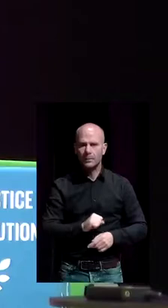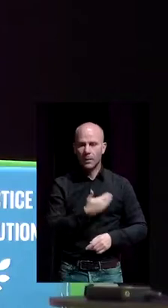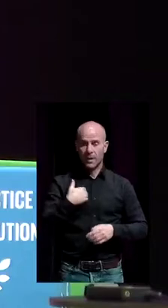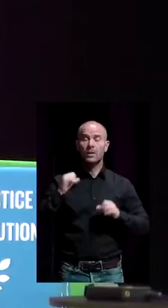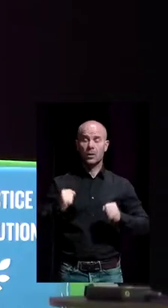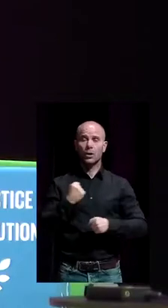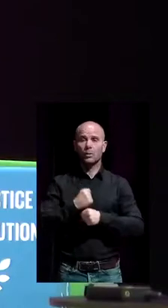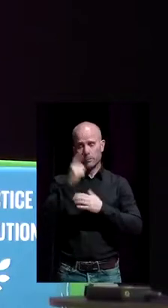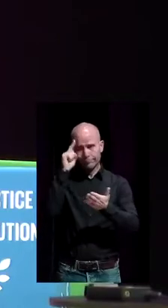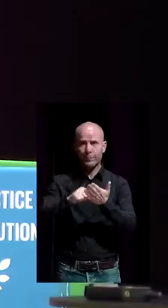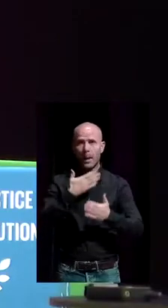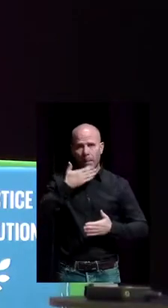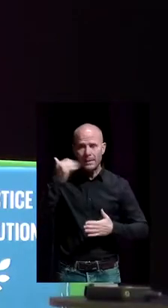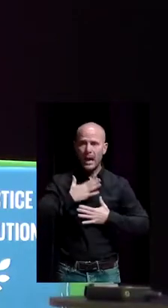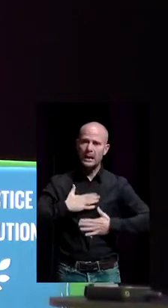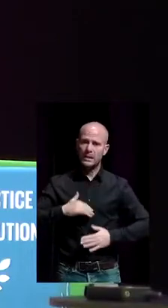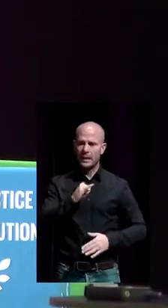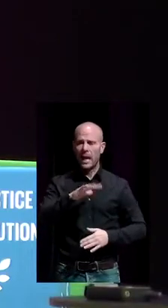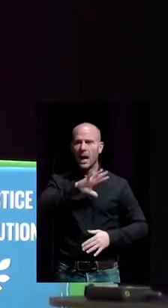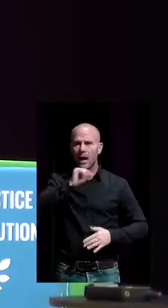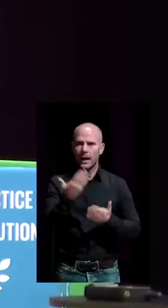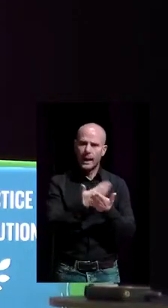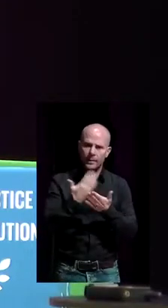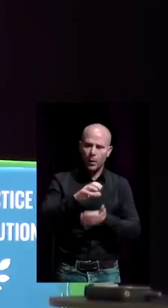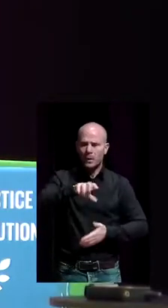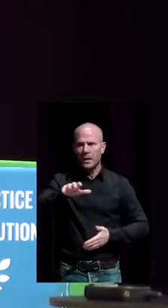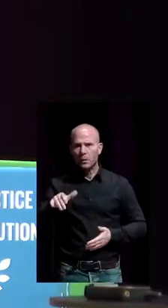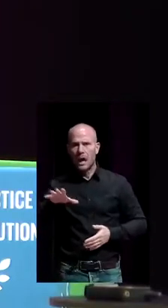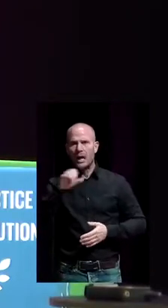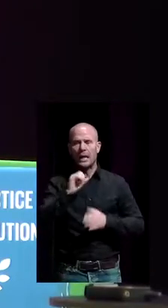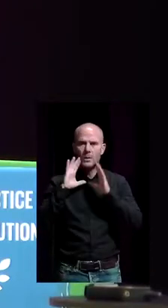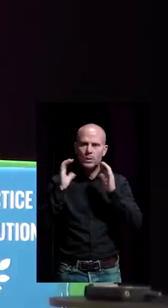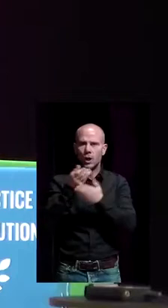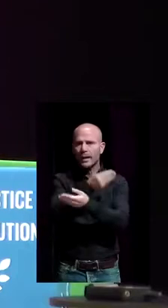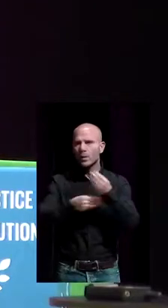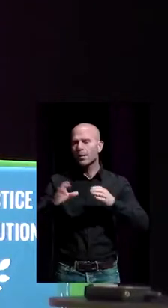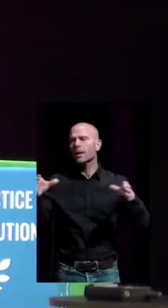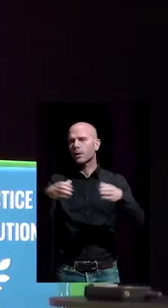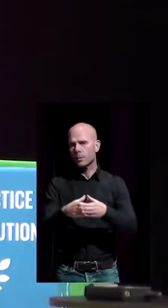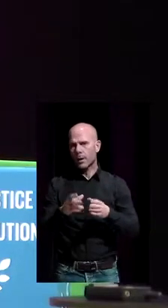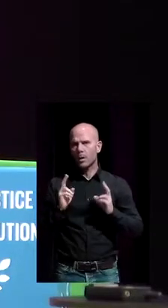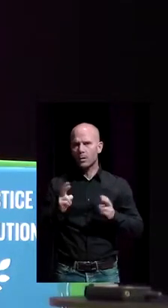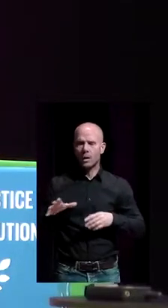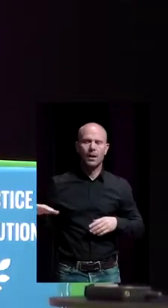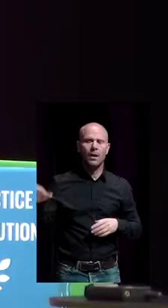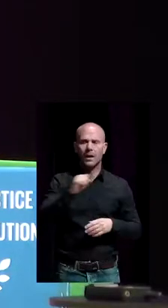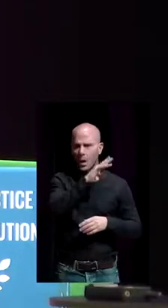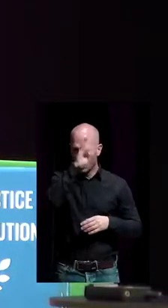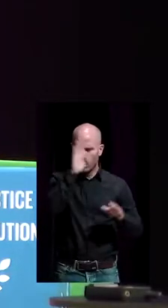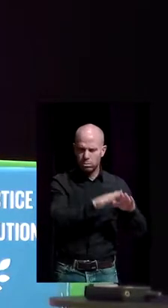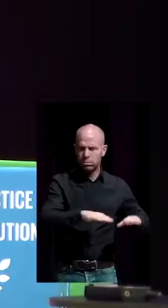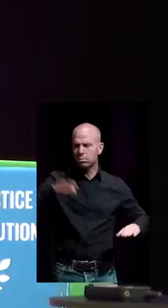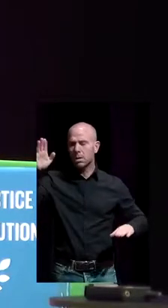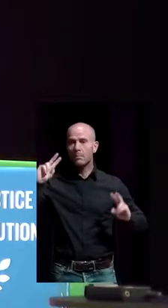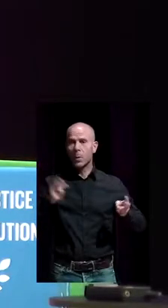bättre hälsa i alla länder och regioner, i alla socioekonomiska grupper och i alla åldrar, för